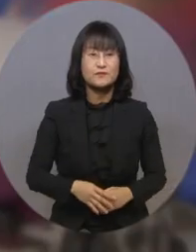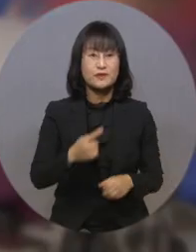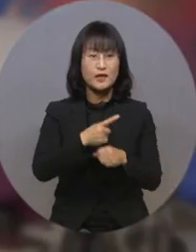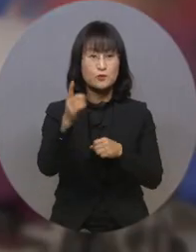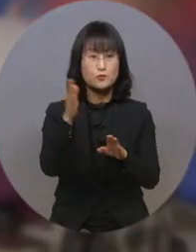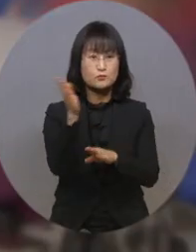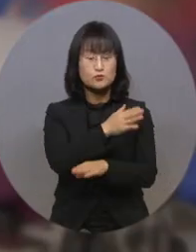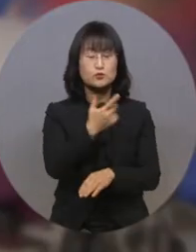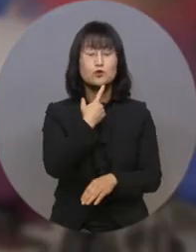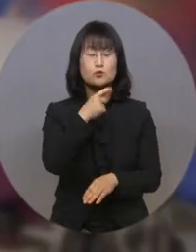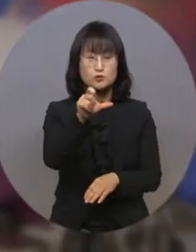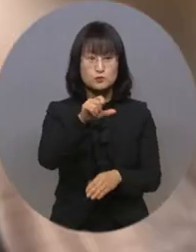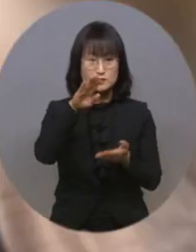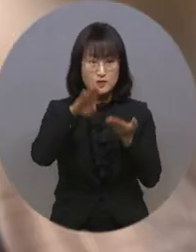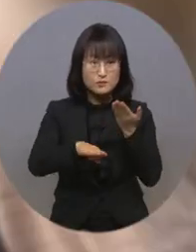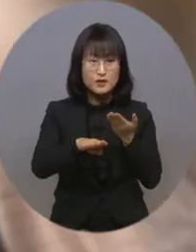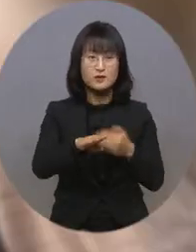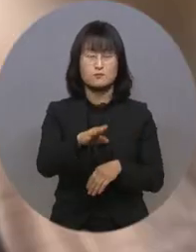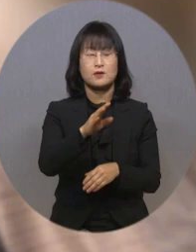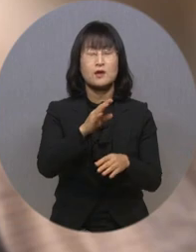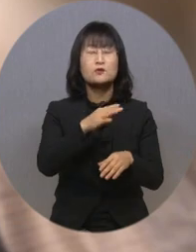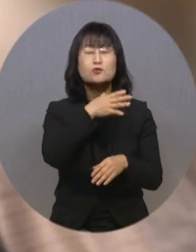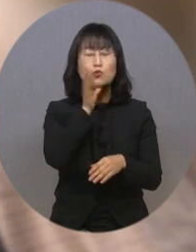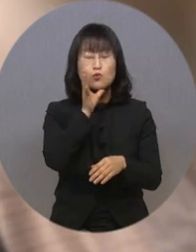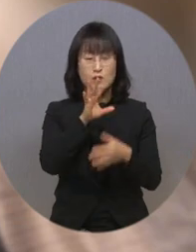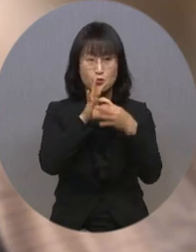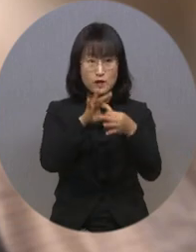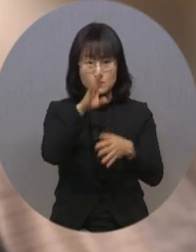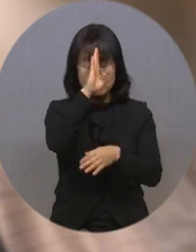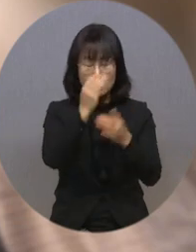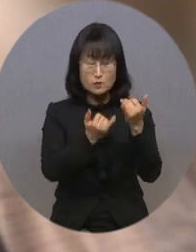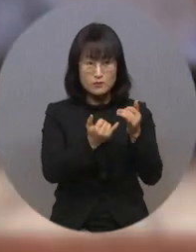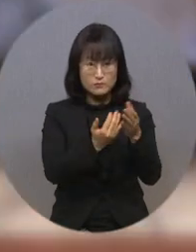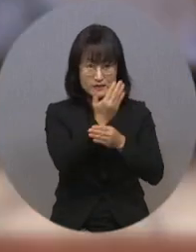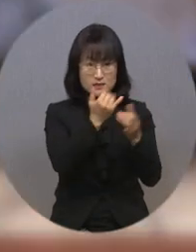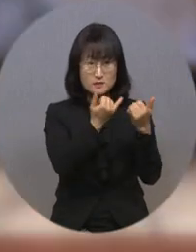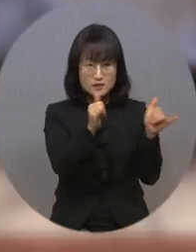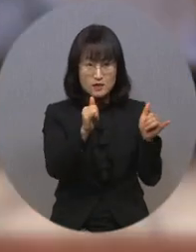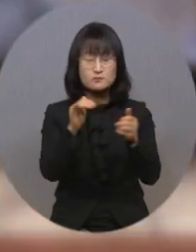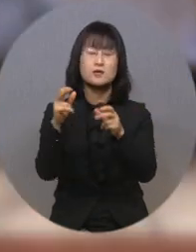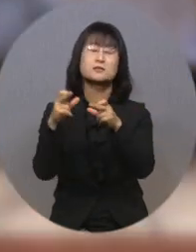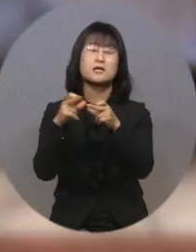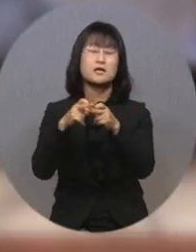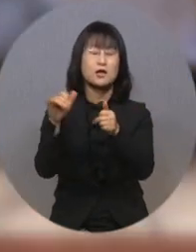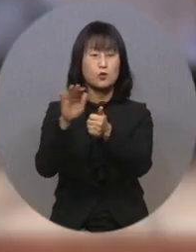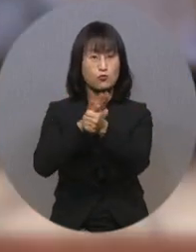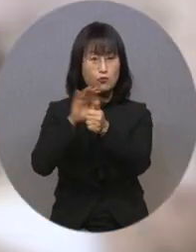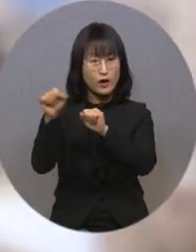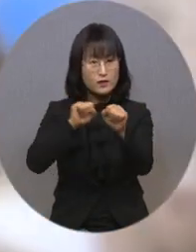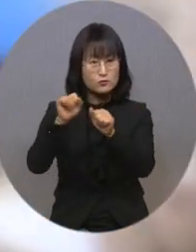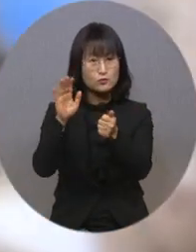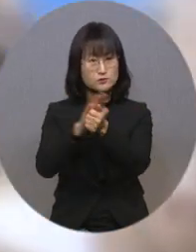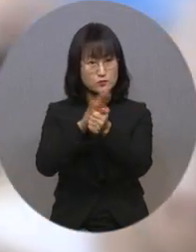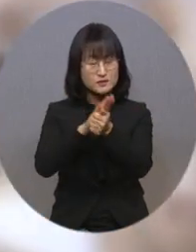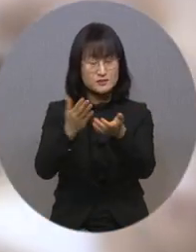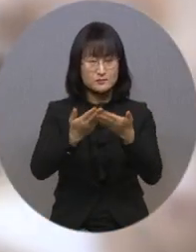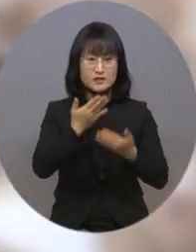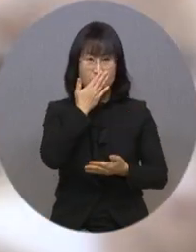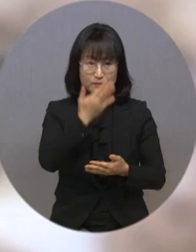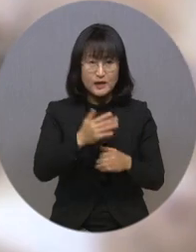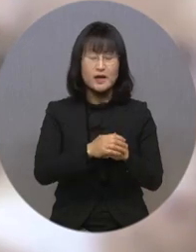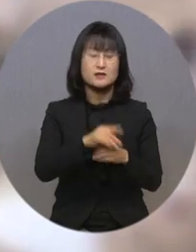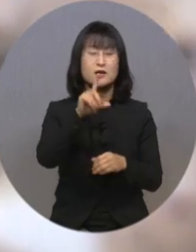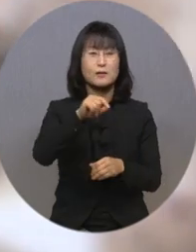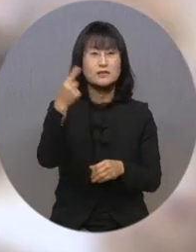내년부터 65세 미만 노인성 질환자도 장애인 활동지원 서비스를 받을 수 있게 돼 서비스 대상자가 1만